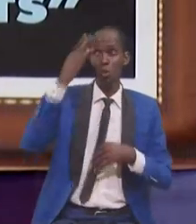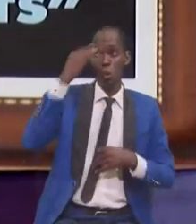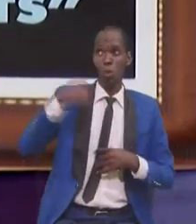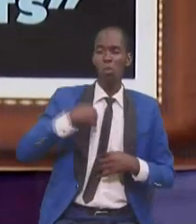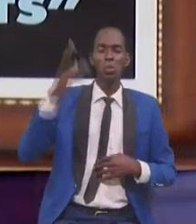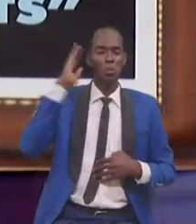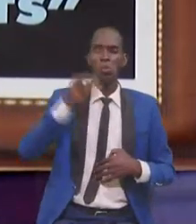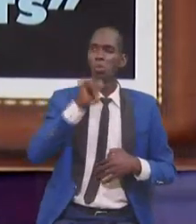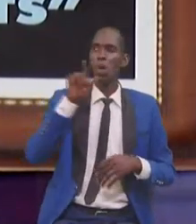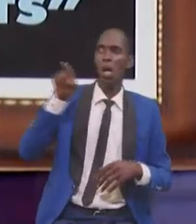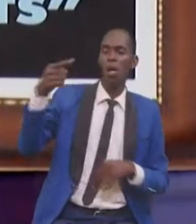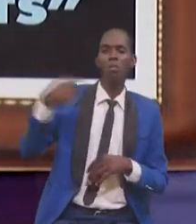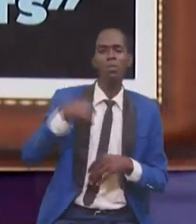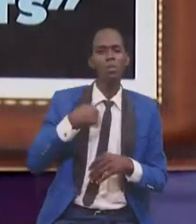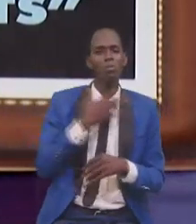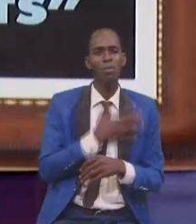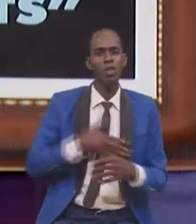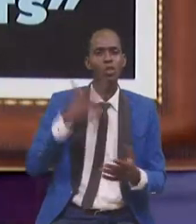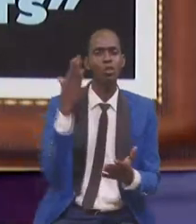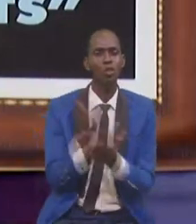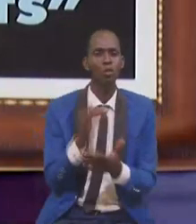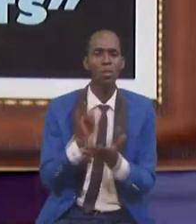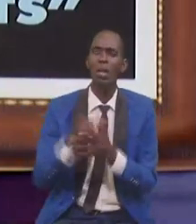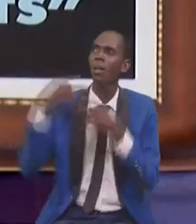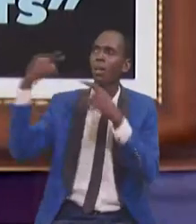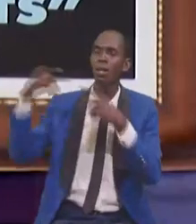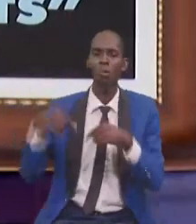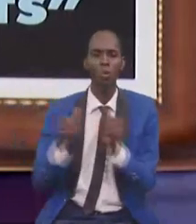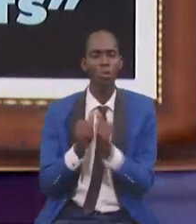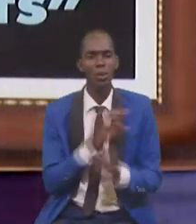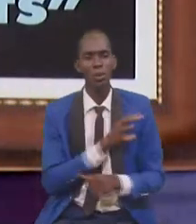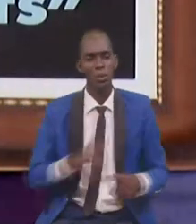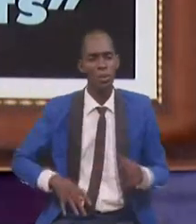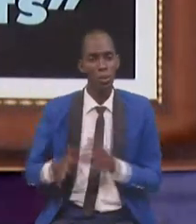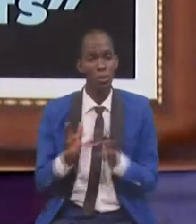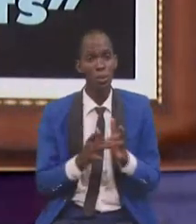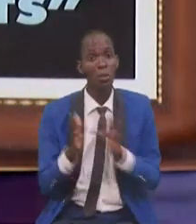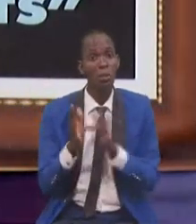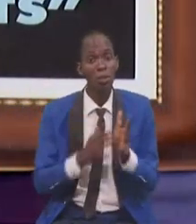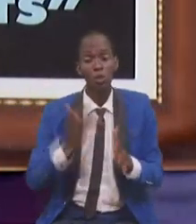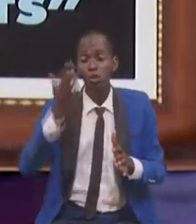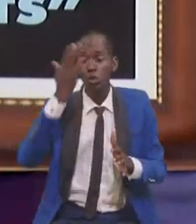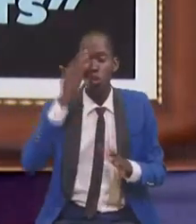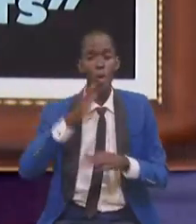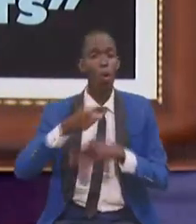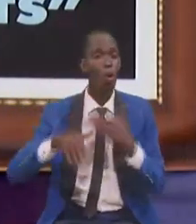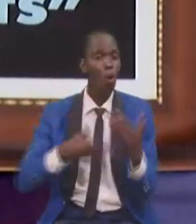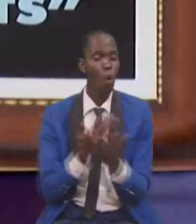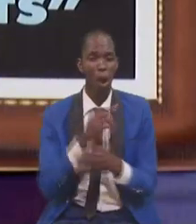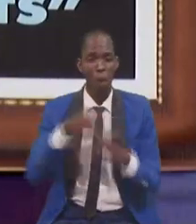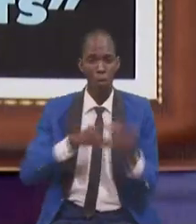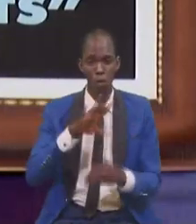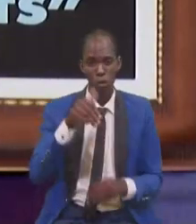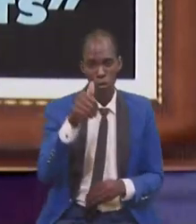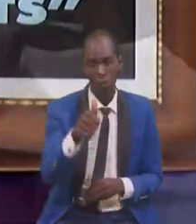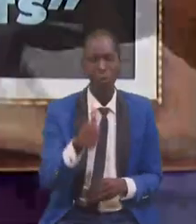connais, tu ne vas pas parler de cette manière. Il faut cesser tous ces arguments. Jésus connaît de ta